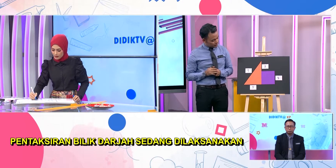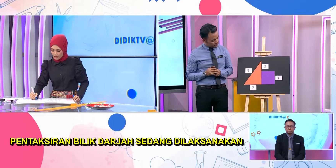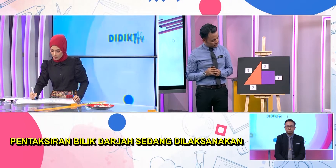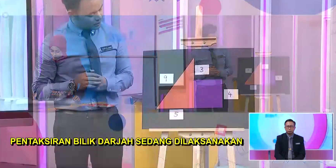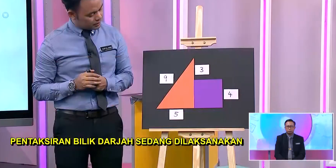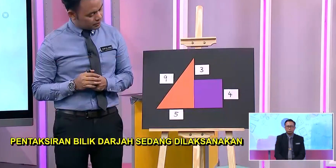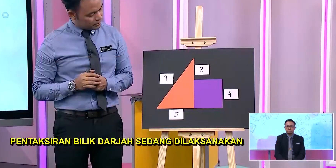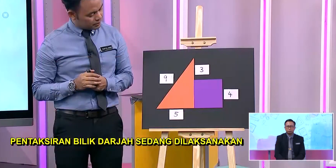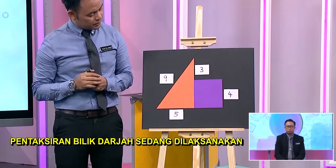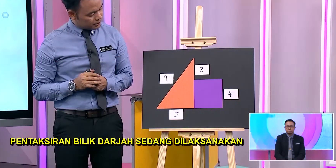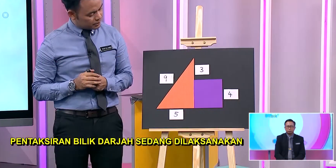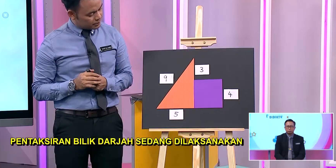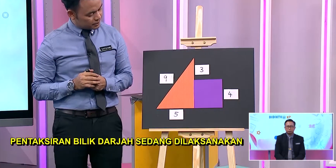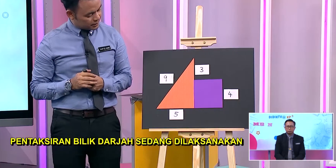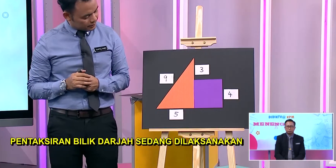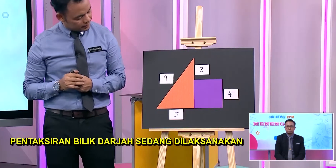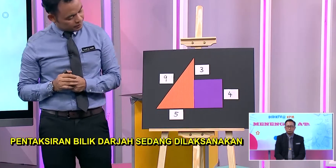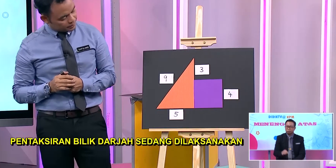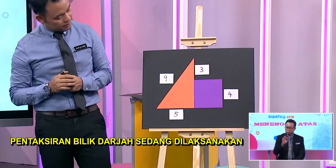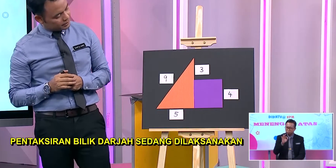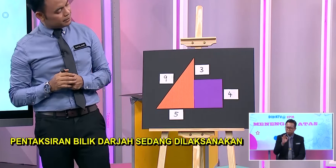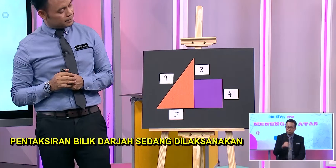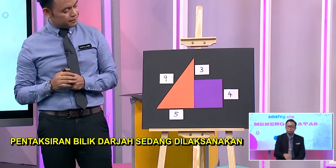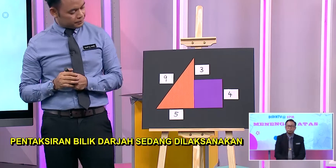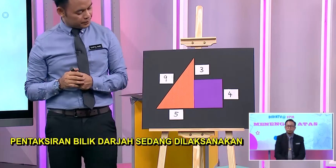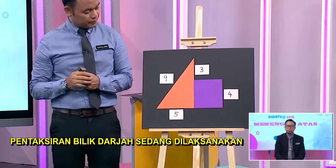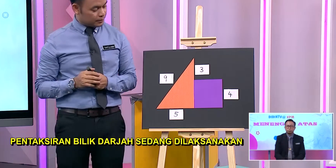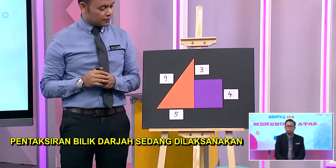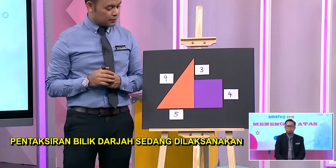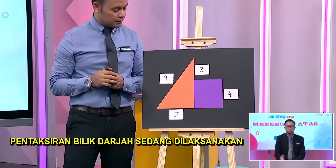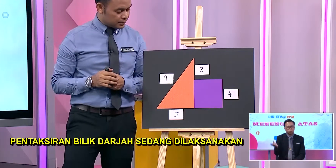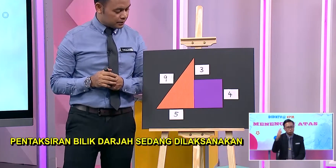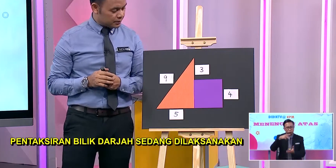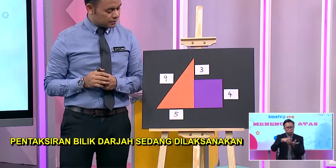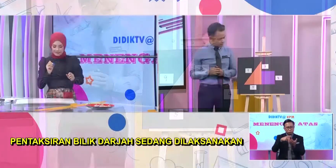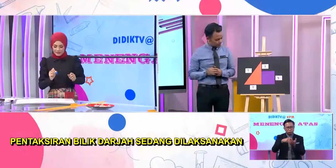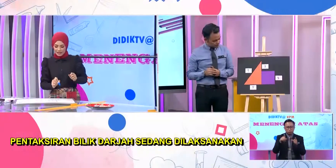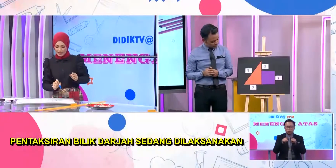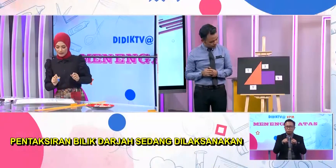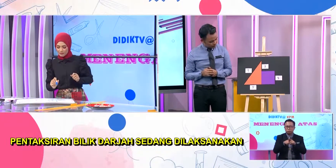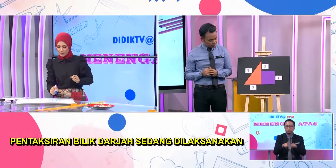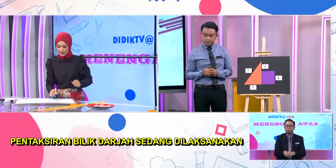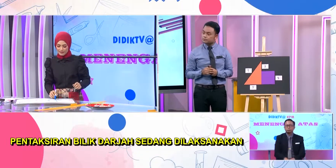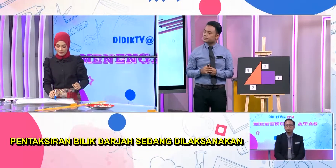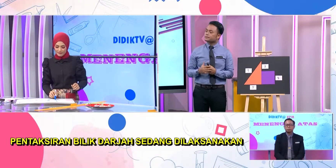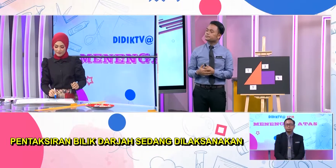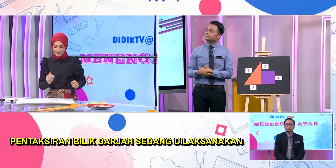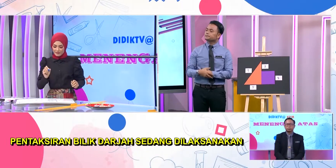lebih 4 dan 3 oke Jogja dikira bersama-sama 9-14